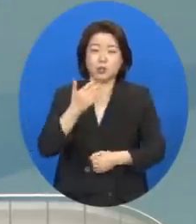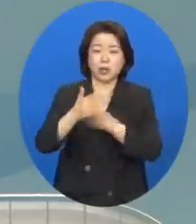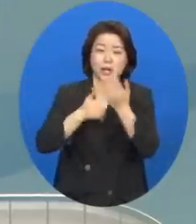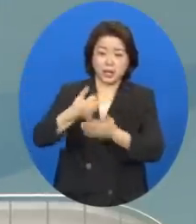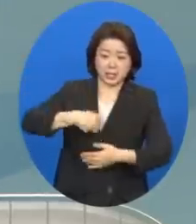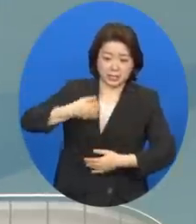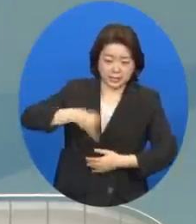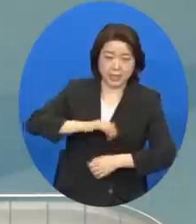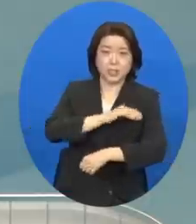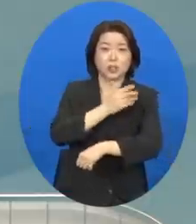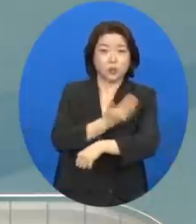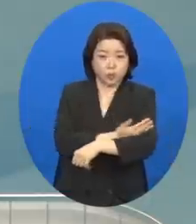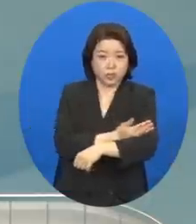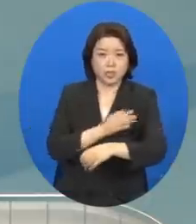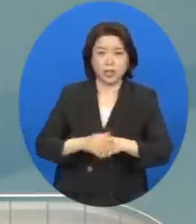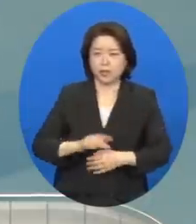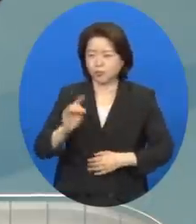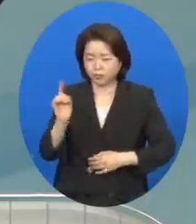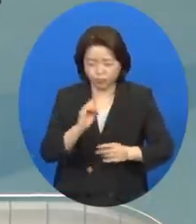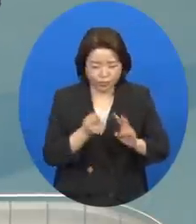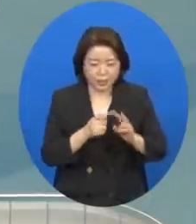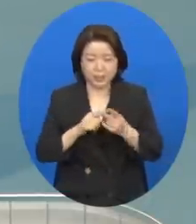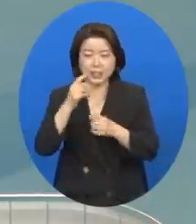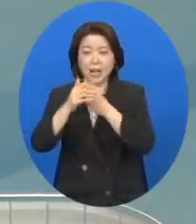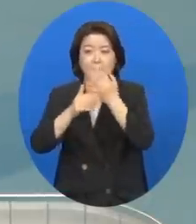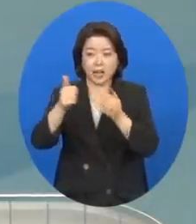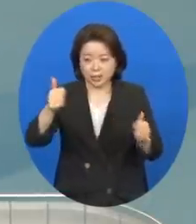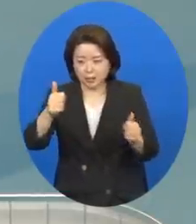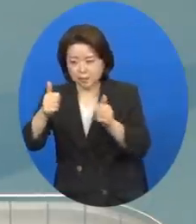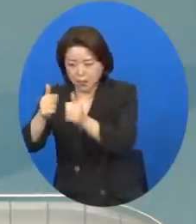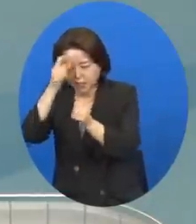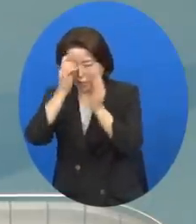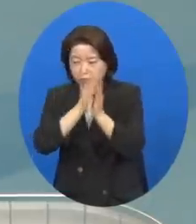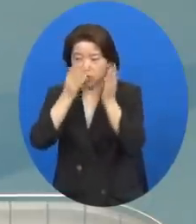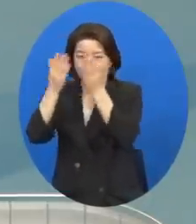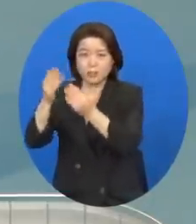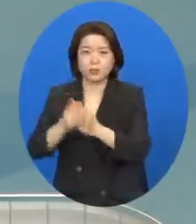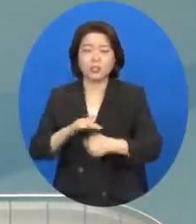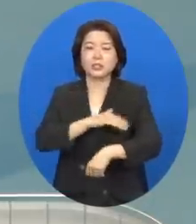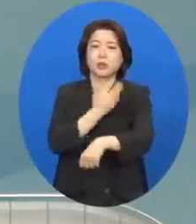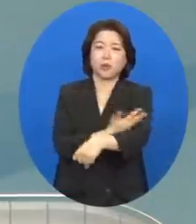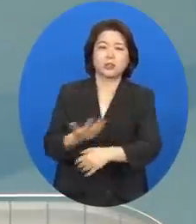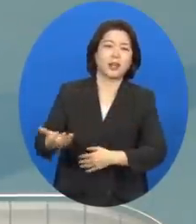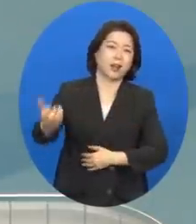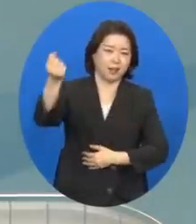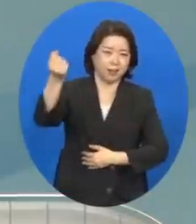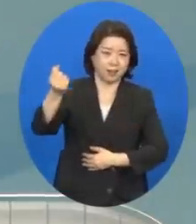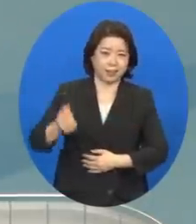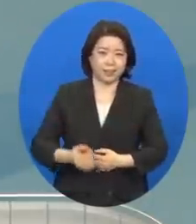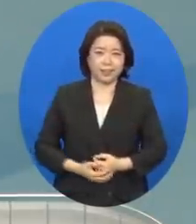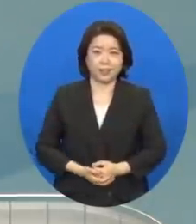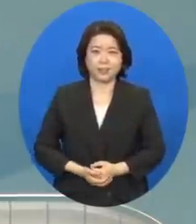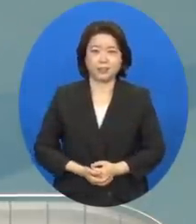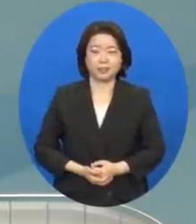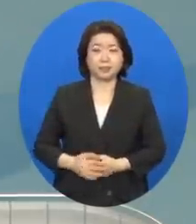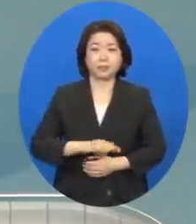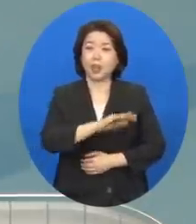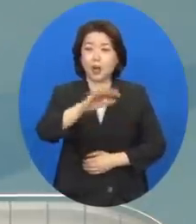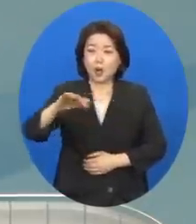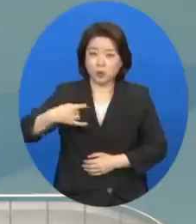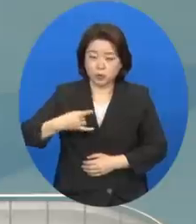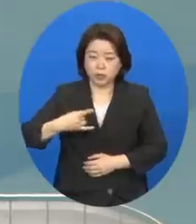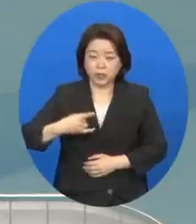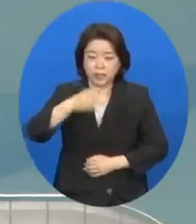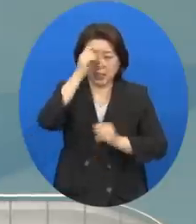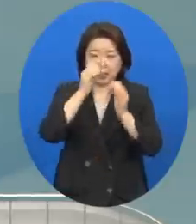하나님의 자녀의 권세, 무엇이든지 하나님께 나가 기도할 수 있는 권세를 가진 사람이에요. 우리에게 있어서